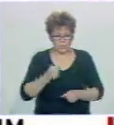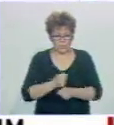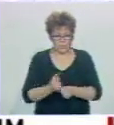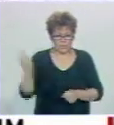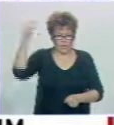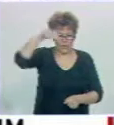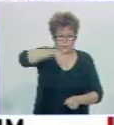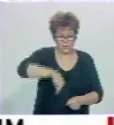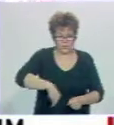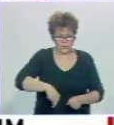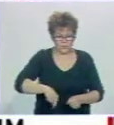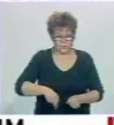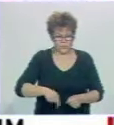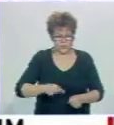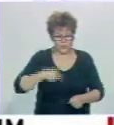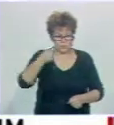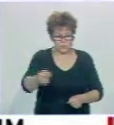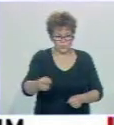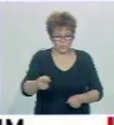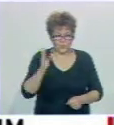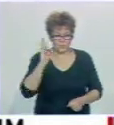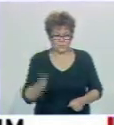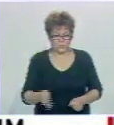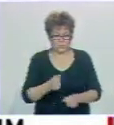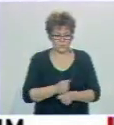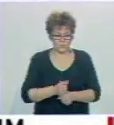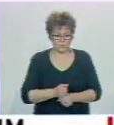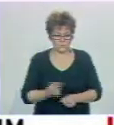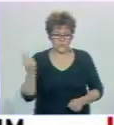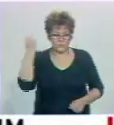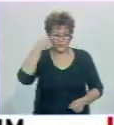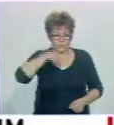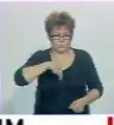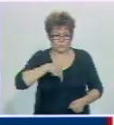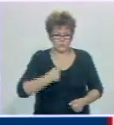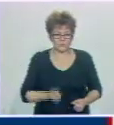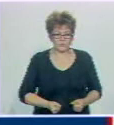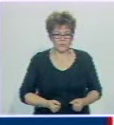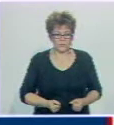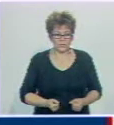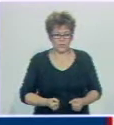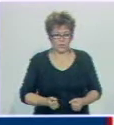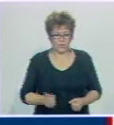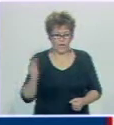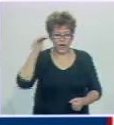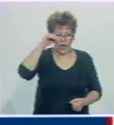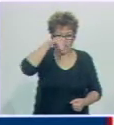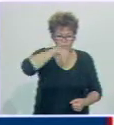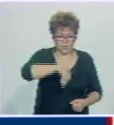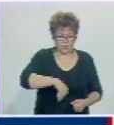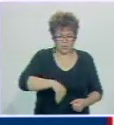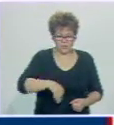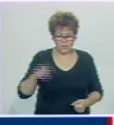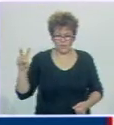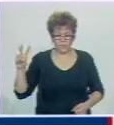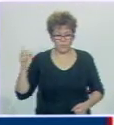sarcini de serviciu. Nu se știe exact din ce motive lucrătorul a intrat în vas,